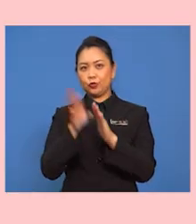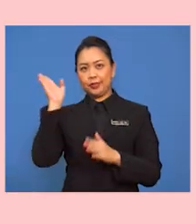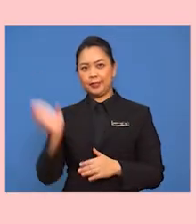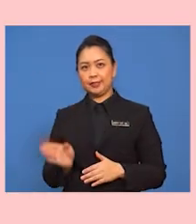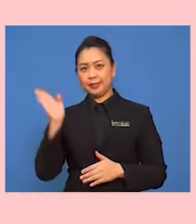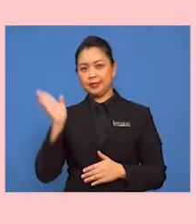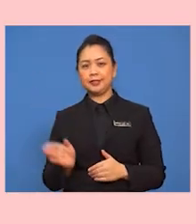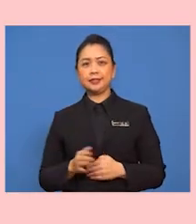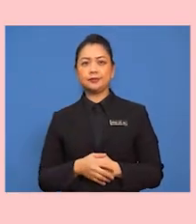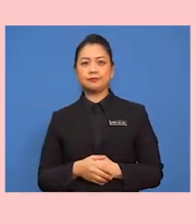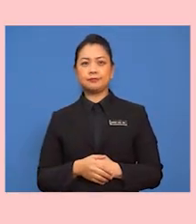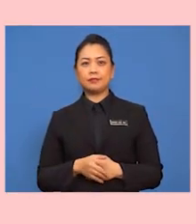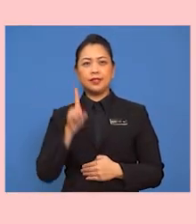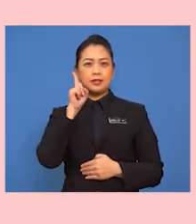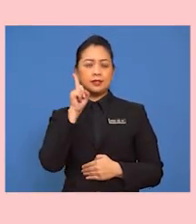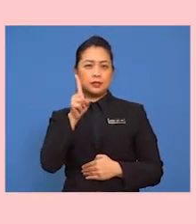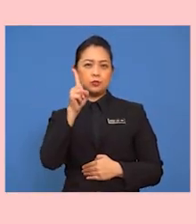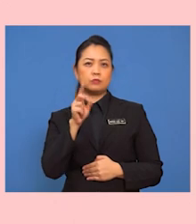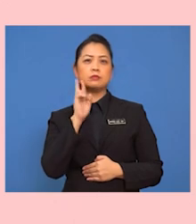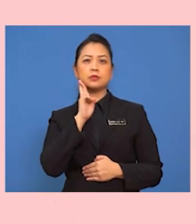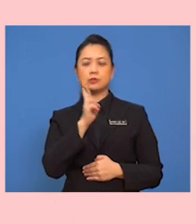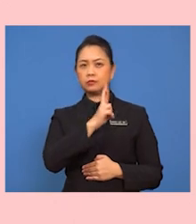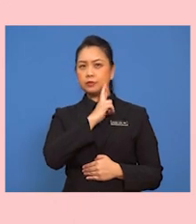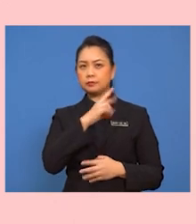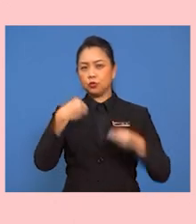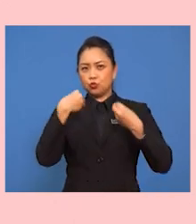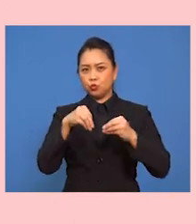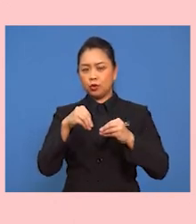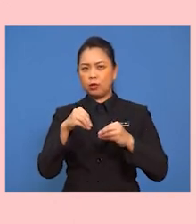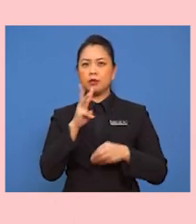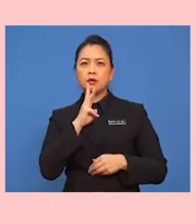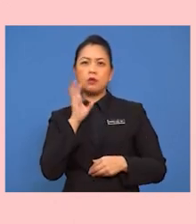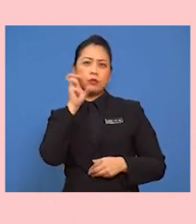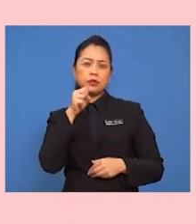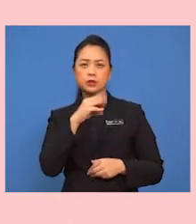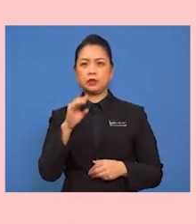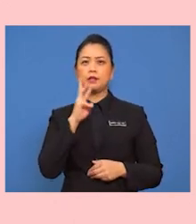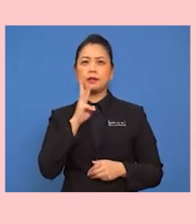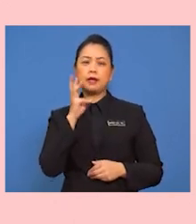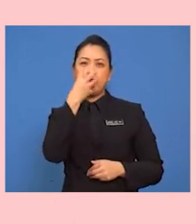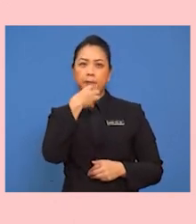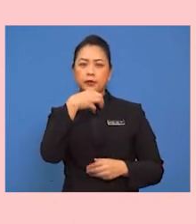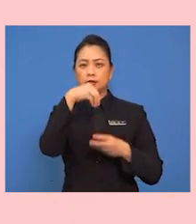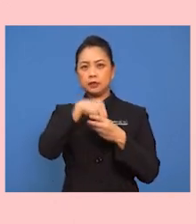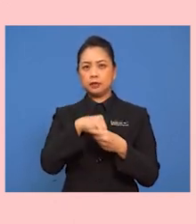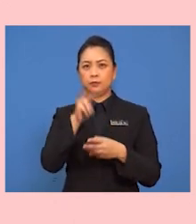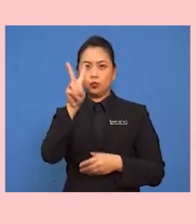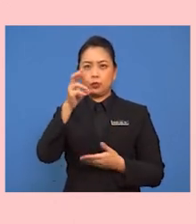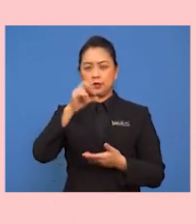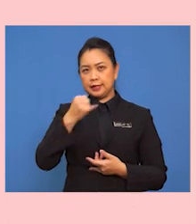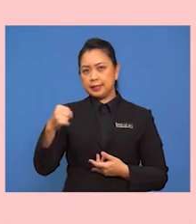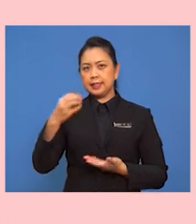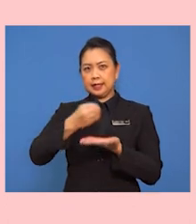soalan ini Sebuah restoran menjual jus oran dan jus apple Di dalam